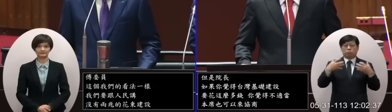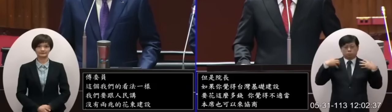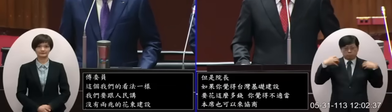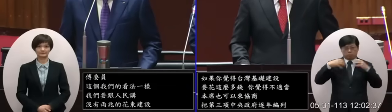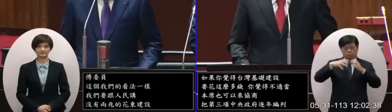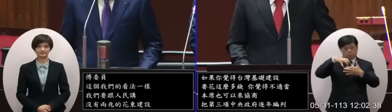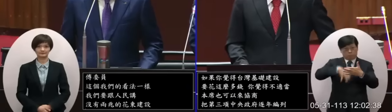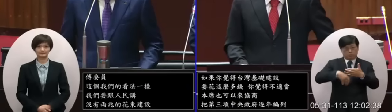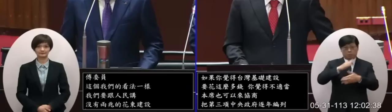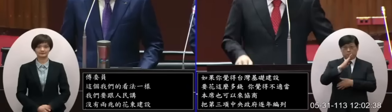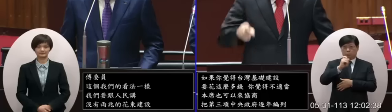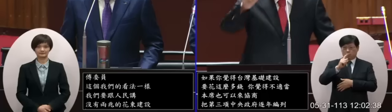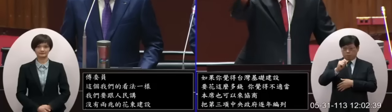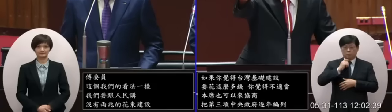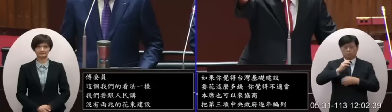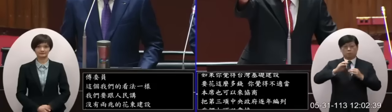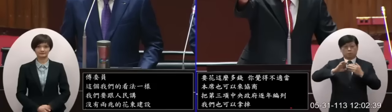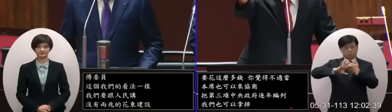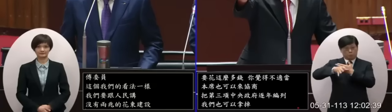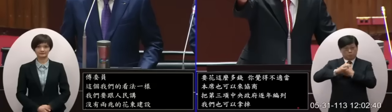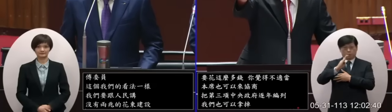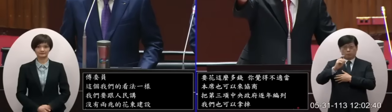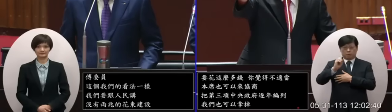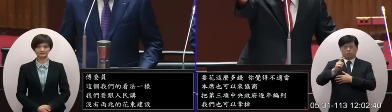的 BOT、 国际的 BOT，